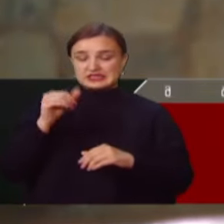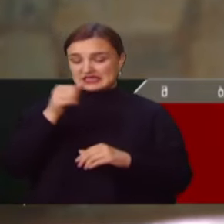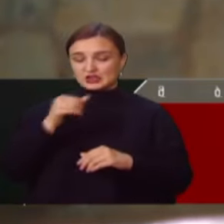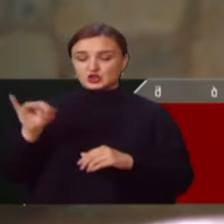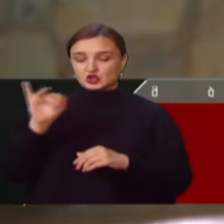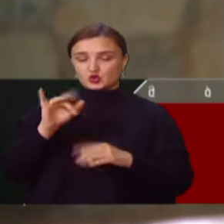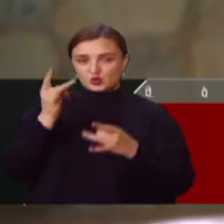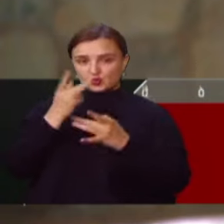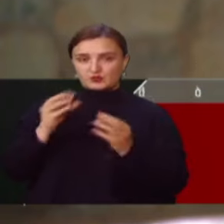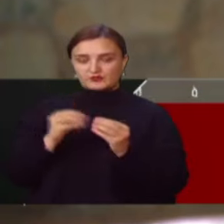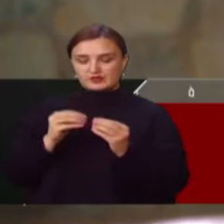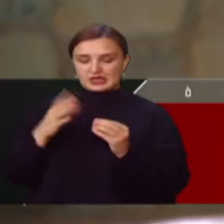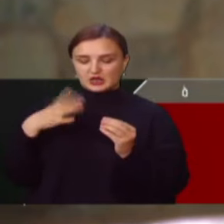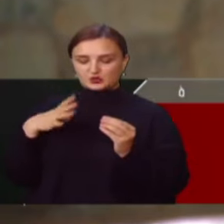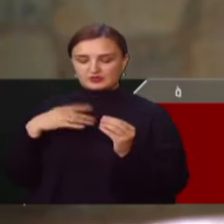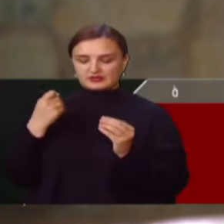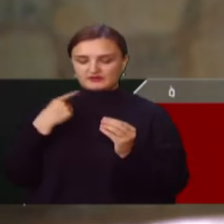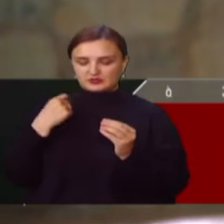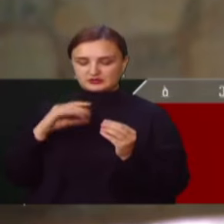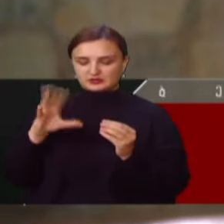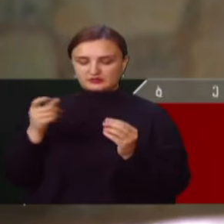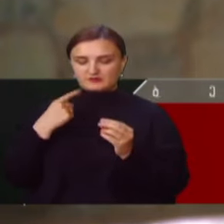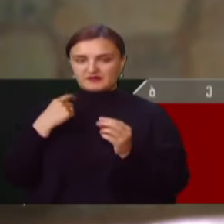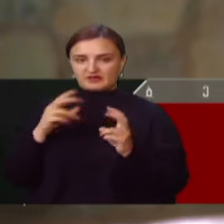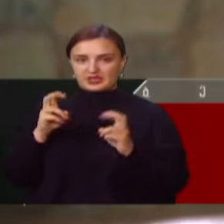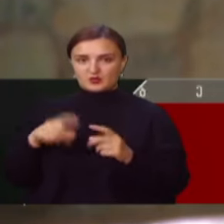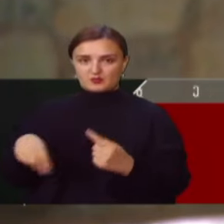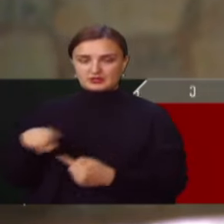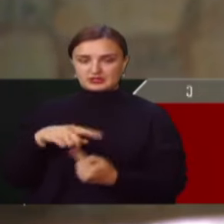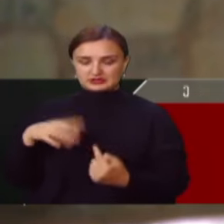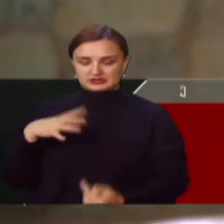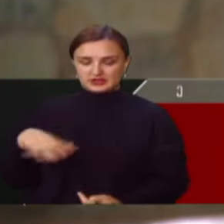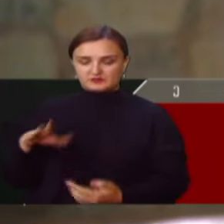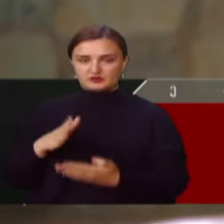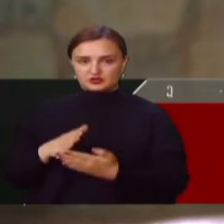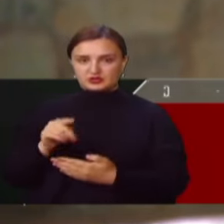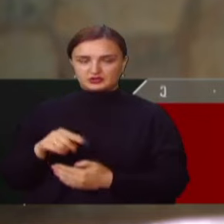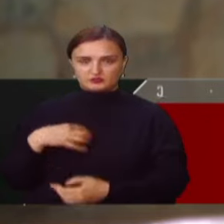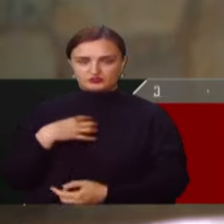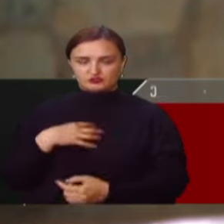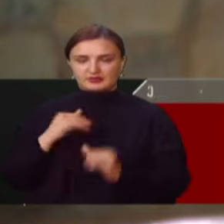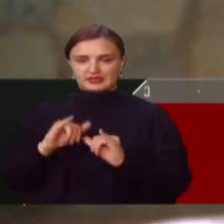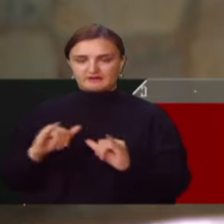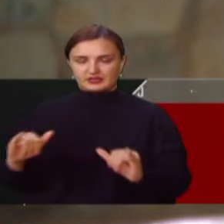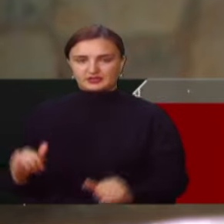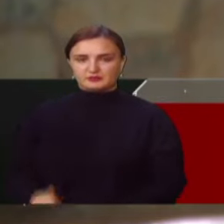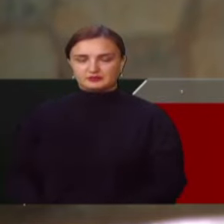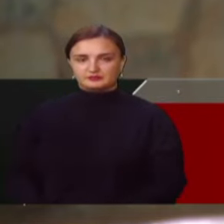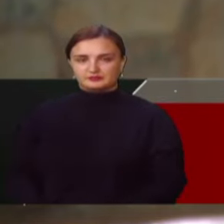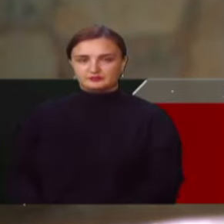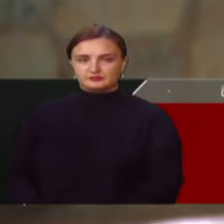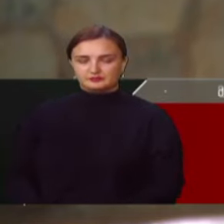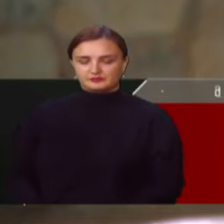და კულტურისა, საქართველოს ღვინო და ზოგადად მეღვინეობის დარგი საქართველოში არის დინამიური, განვითარებაზე ორიენტირებული